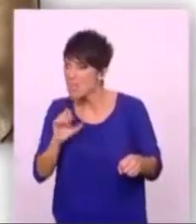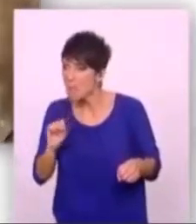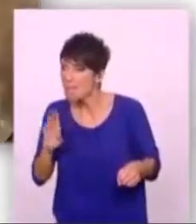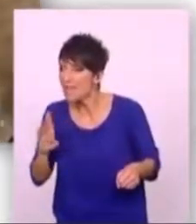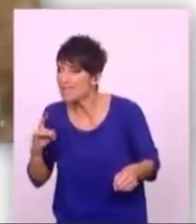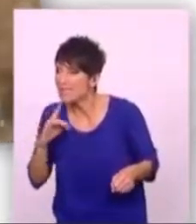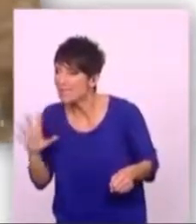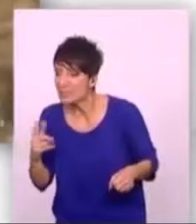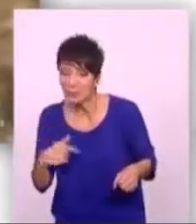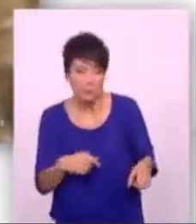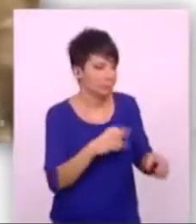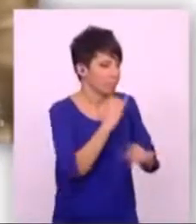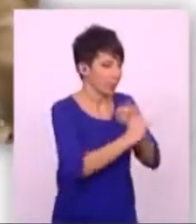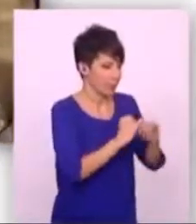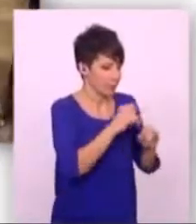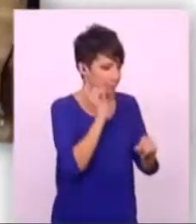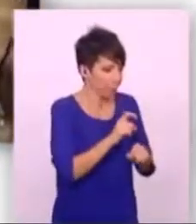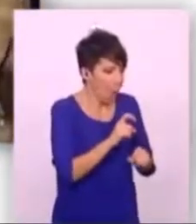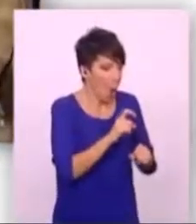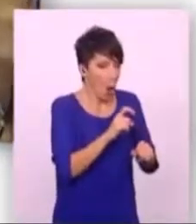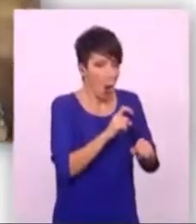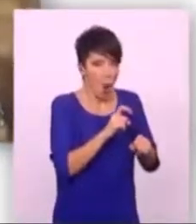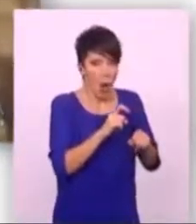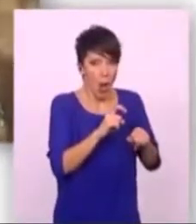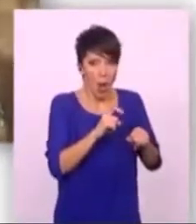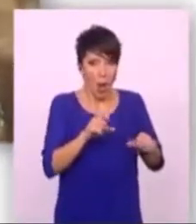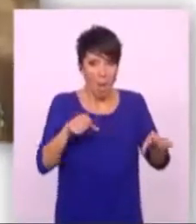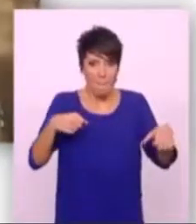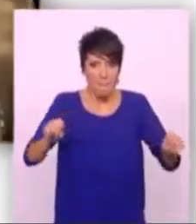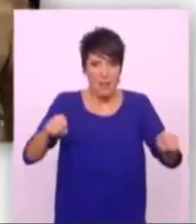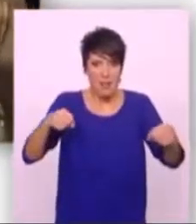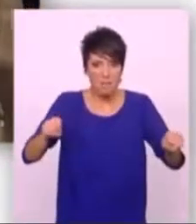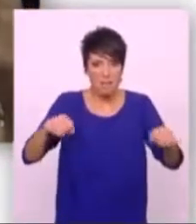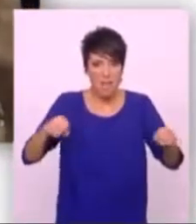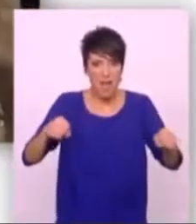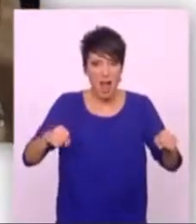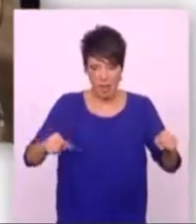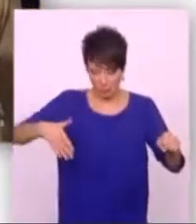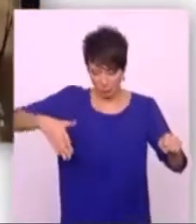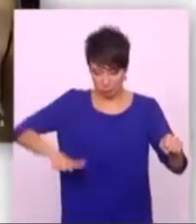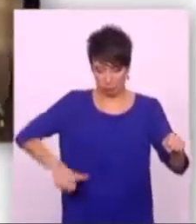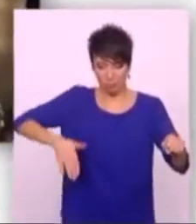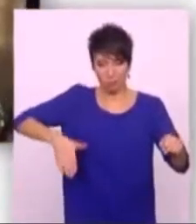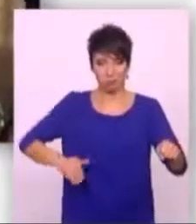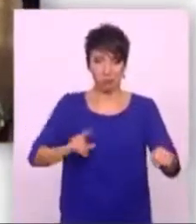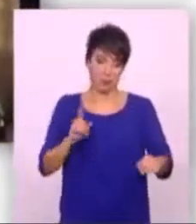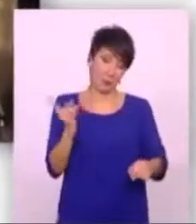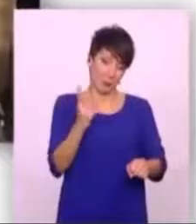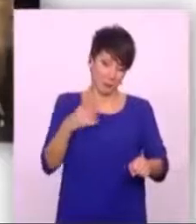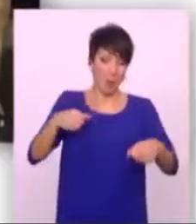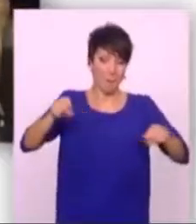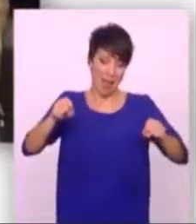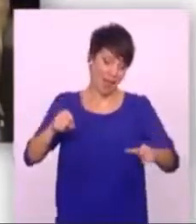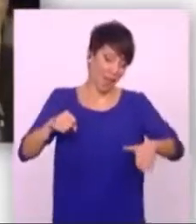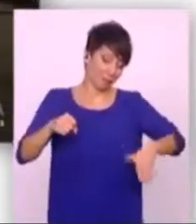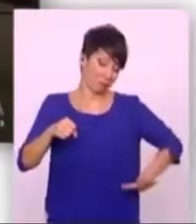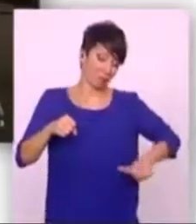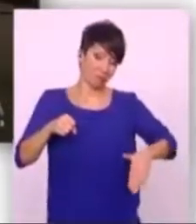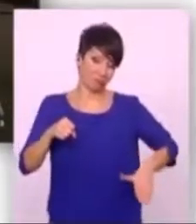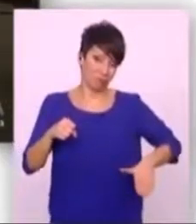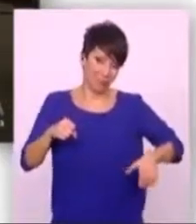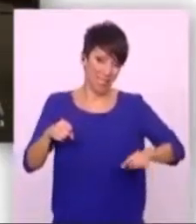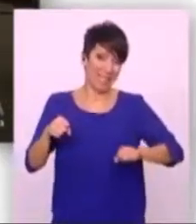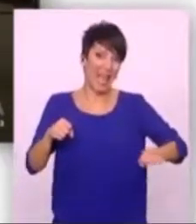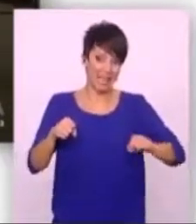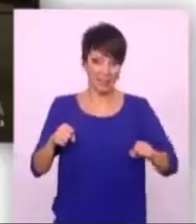παλιά ερυθροσταυρίτισσα, η οποία με παρακάλεσε να την κάνω βόλτα με τη μηχανή μου. Και ήταν τρομερό και